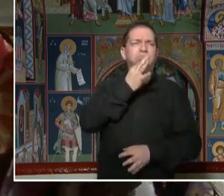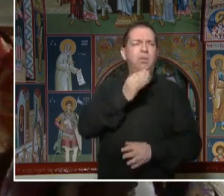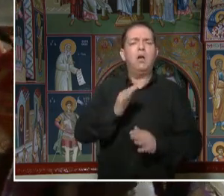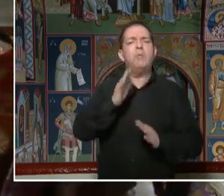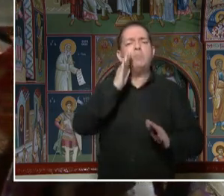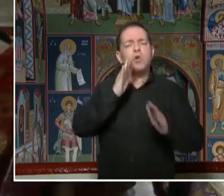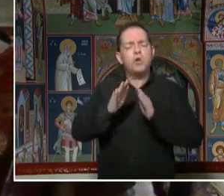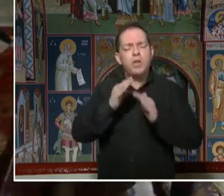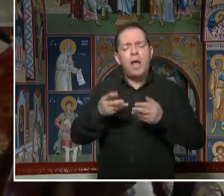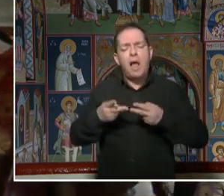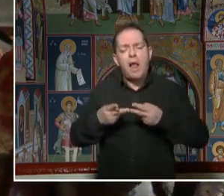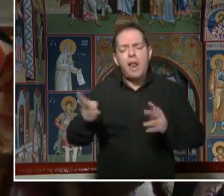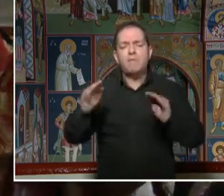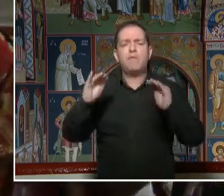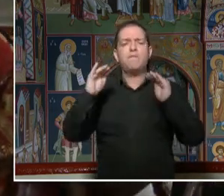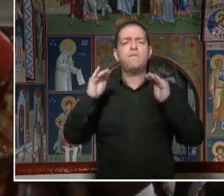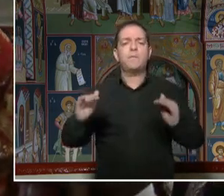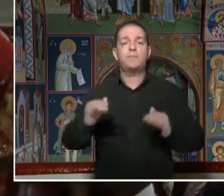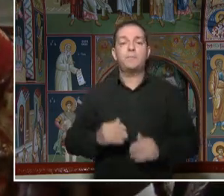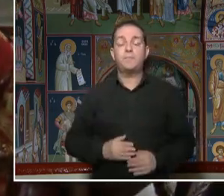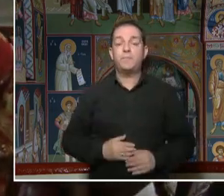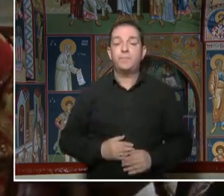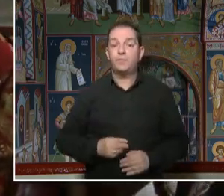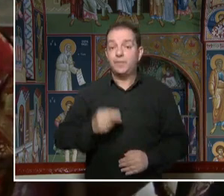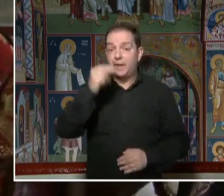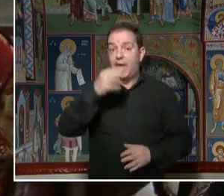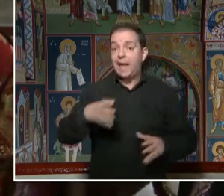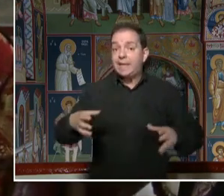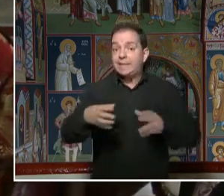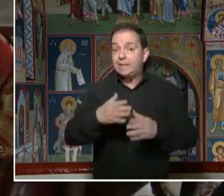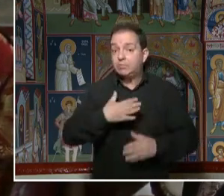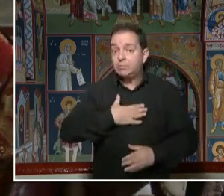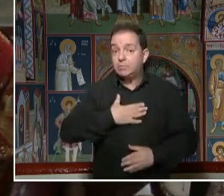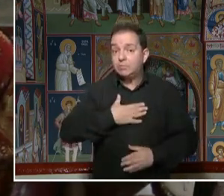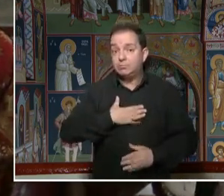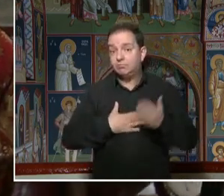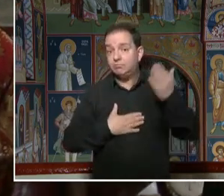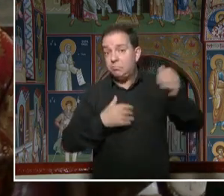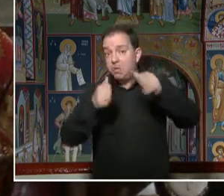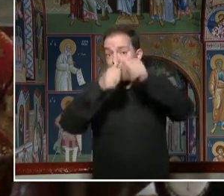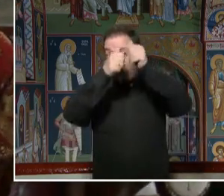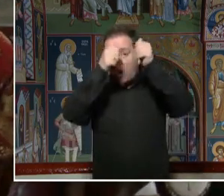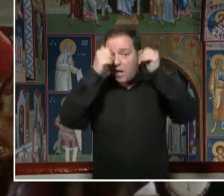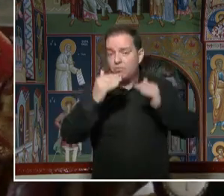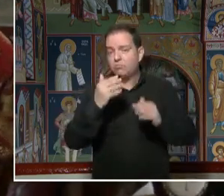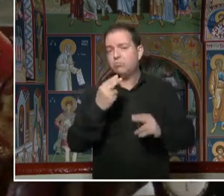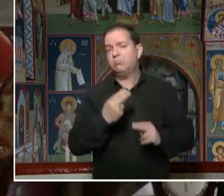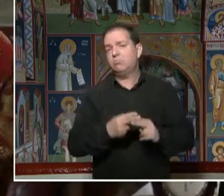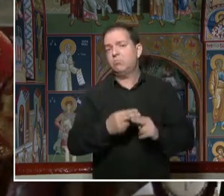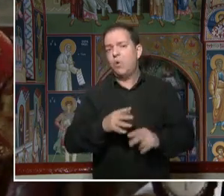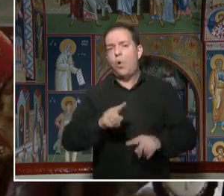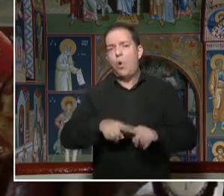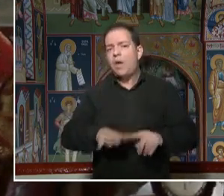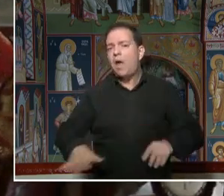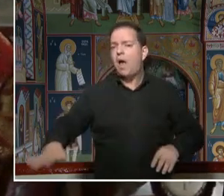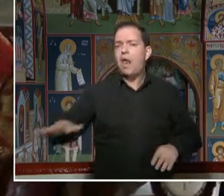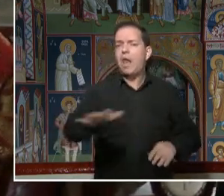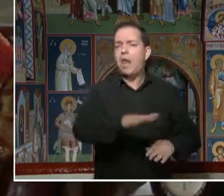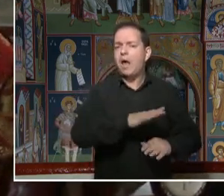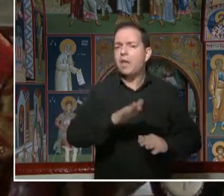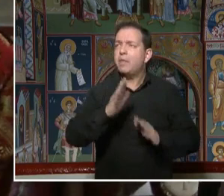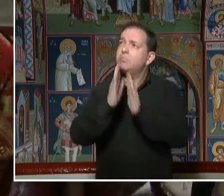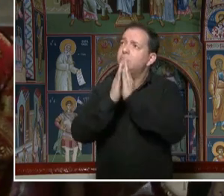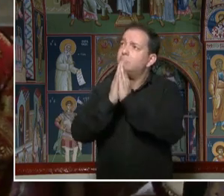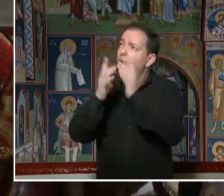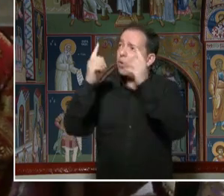Εκκλησία, η Κυρία Θεοτόκος, η Παναγία μας, είναι κορυφαία πρέσβυρα του γένους ολοκλήρου και